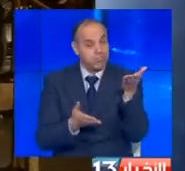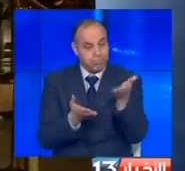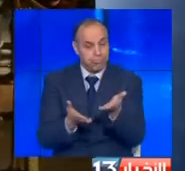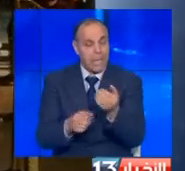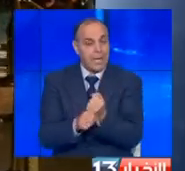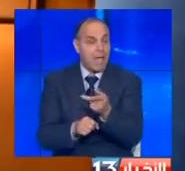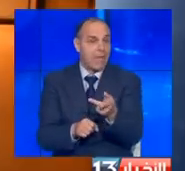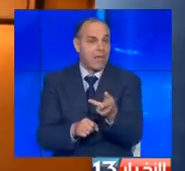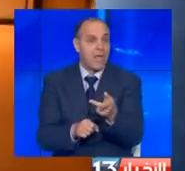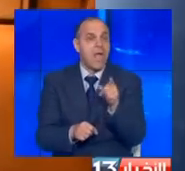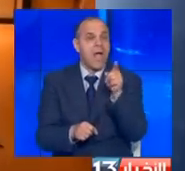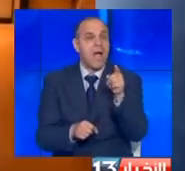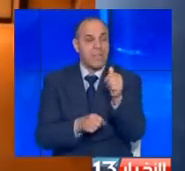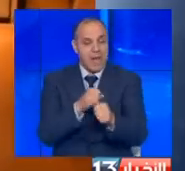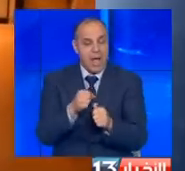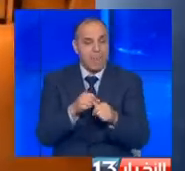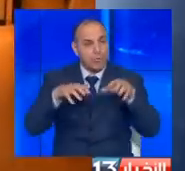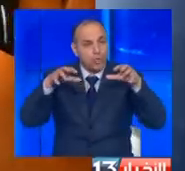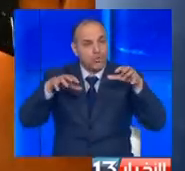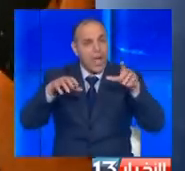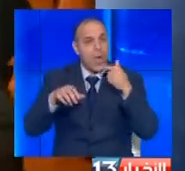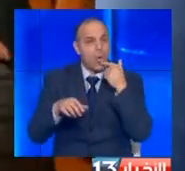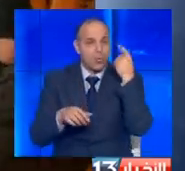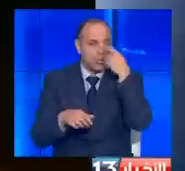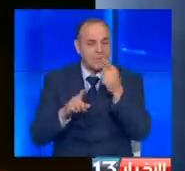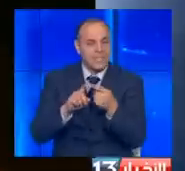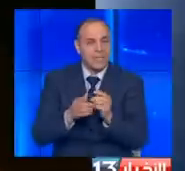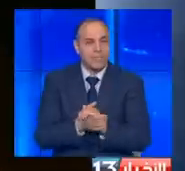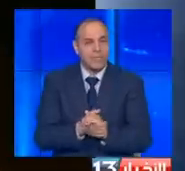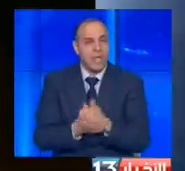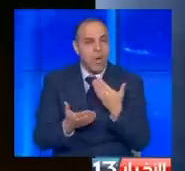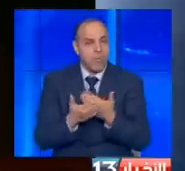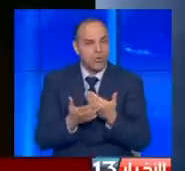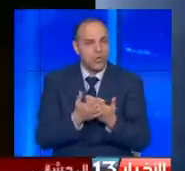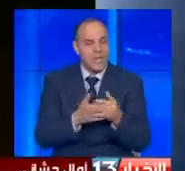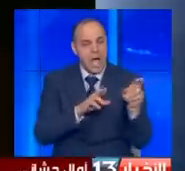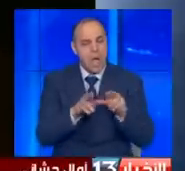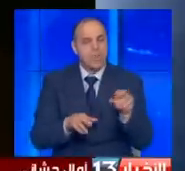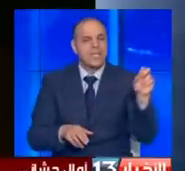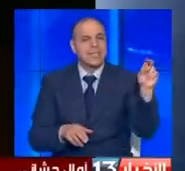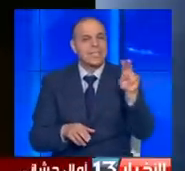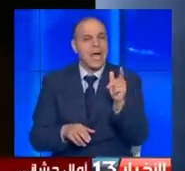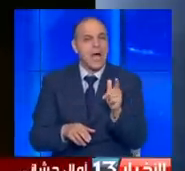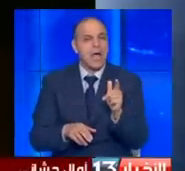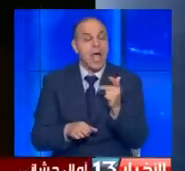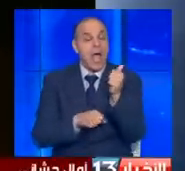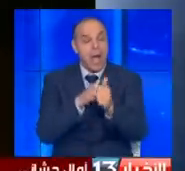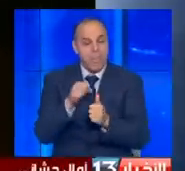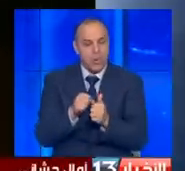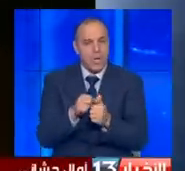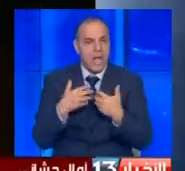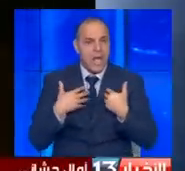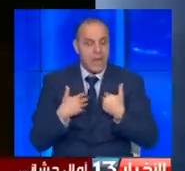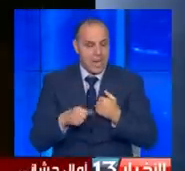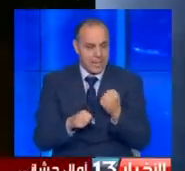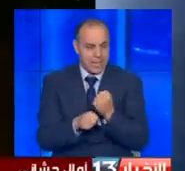ال من توجه خلال الموسم الشتوي على وجه الخصوص اه مؤشر اللي عوده على مدى ثلاث ونحن ان